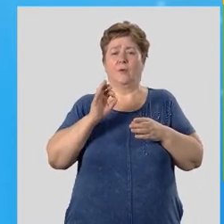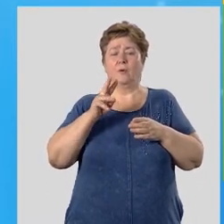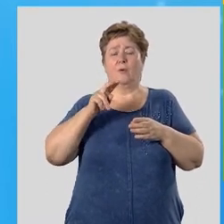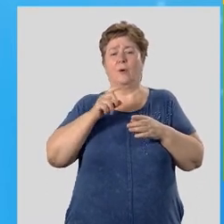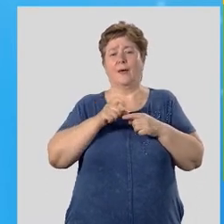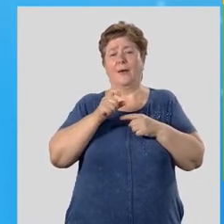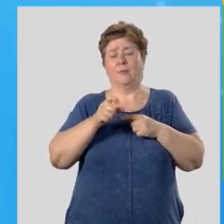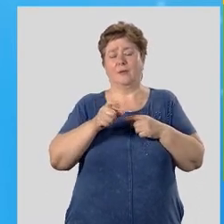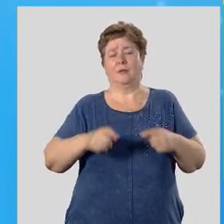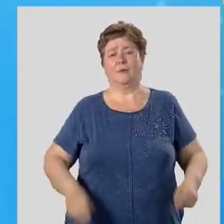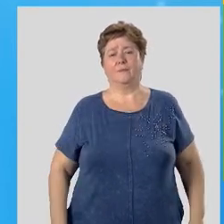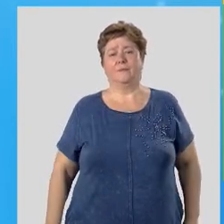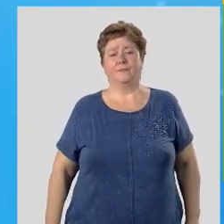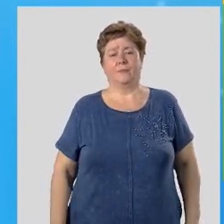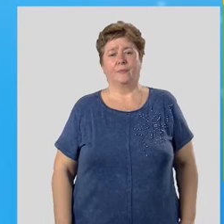биоэлементами.